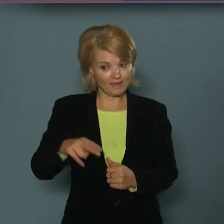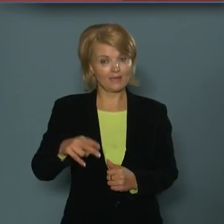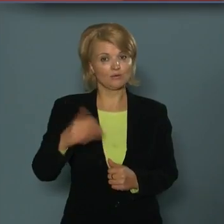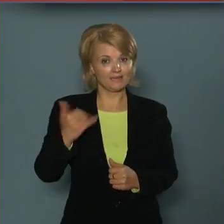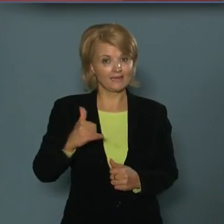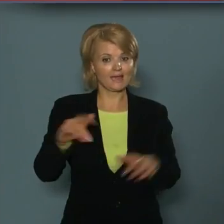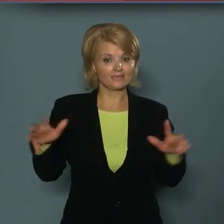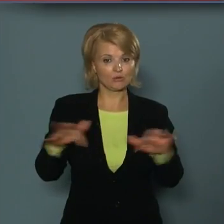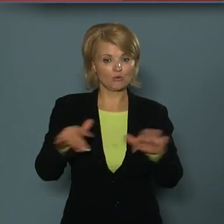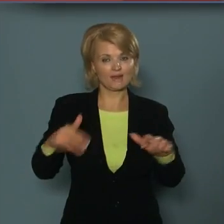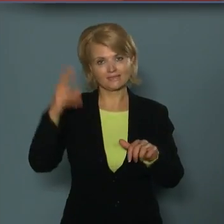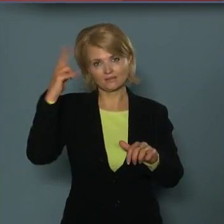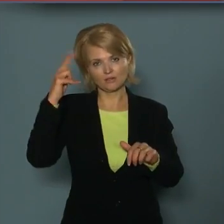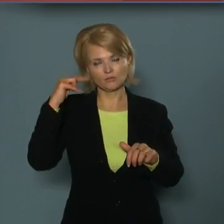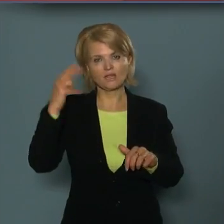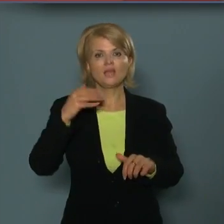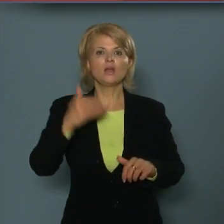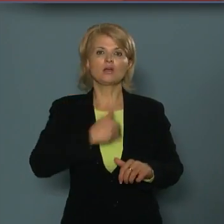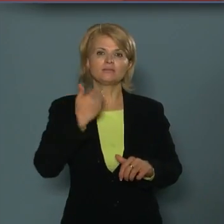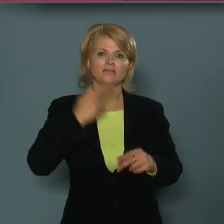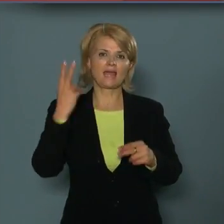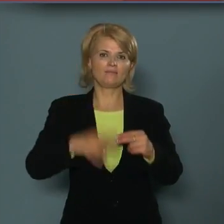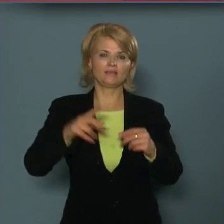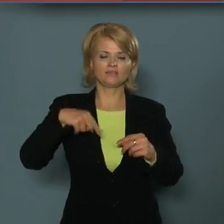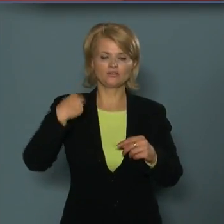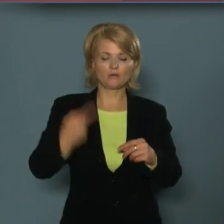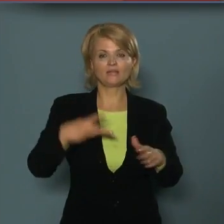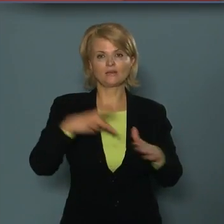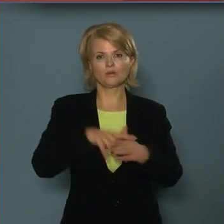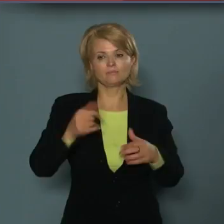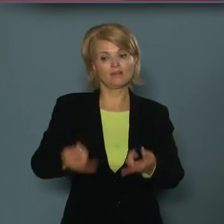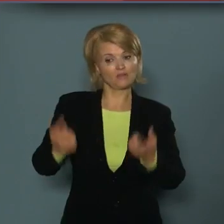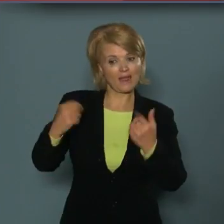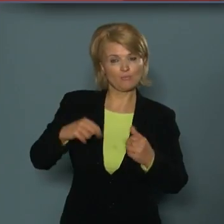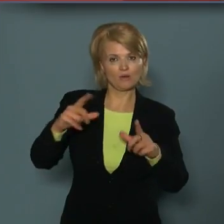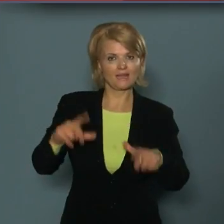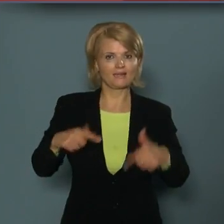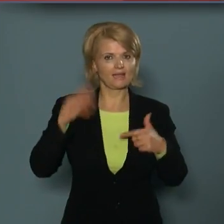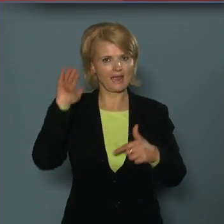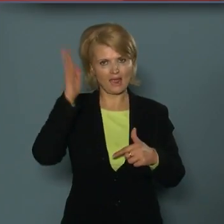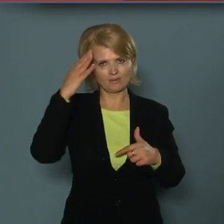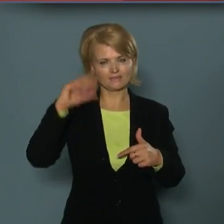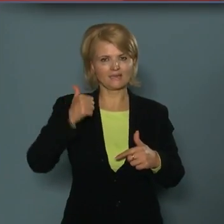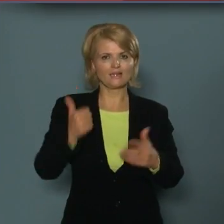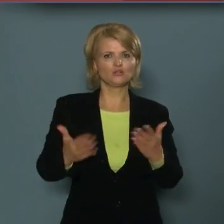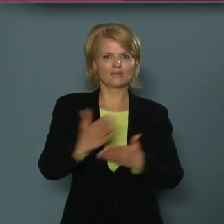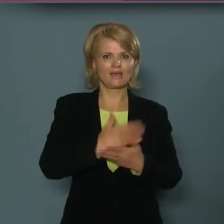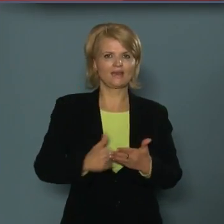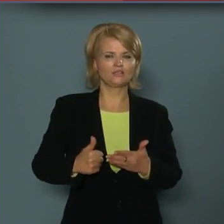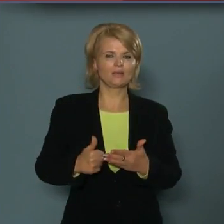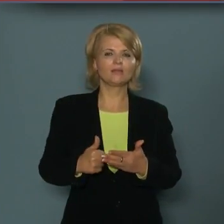igen. Zongorázni tanultam, és a konzervatórium elvégzése után, meg közben is ebből éltem. Emlékszem, első keresetem